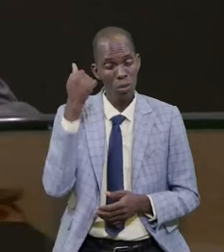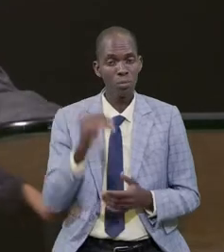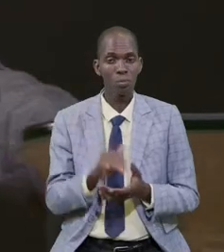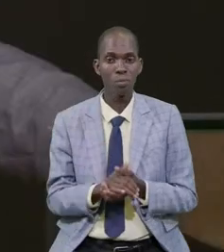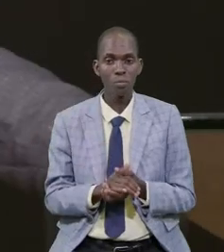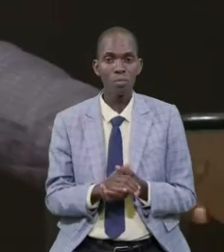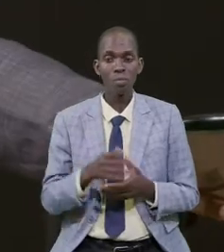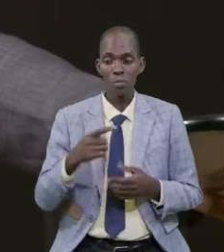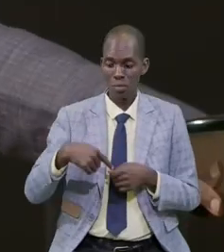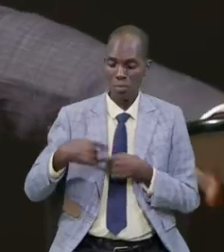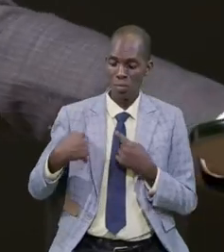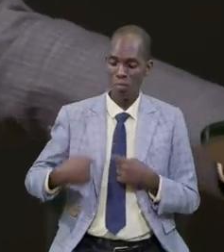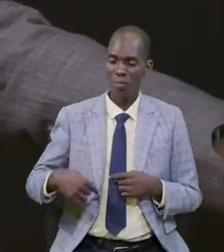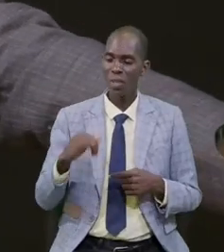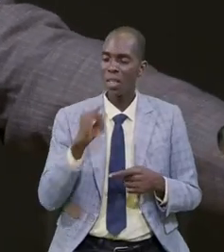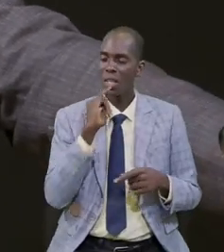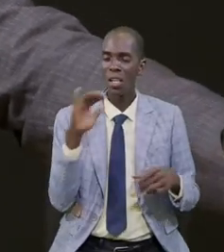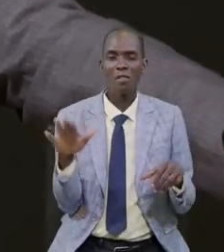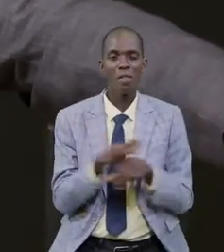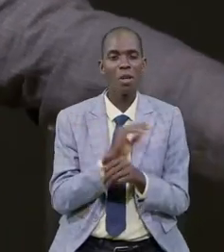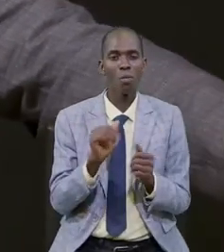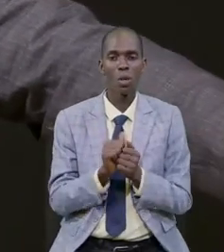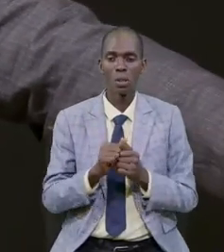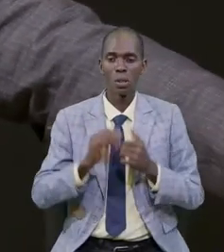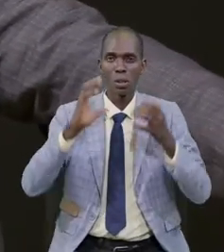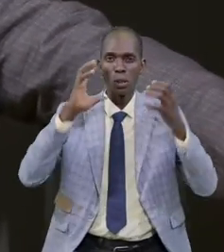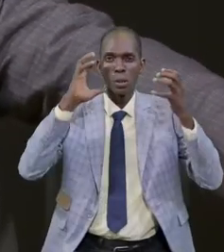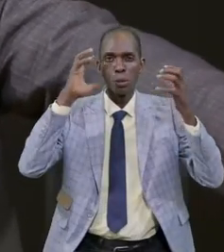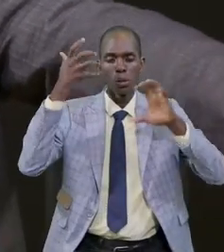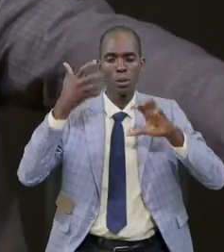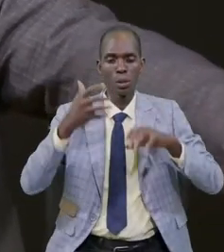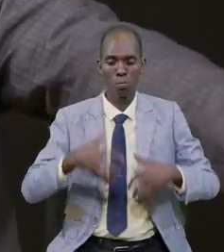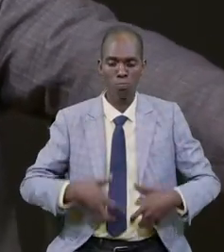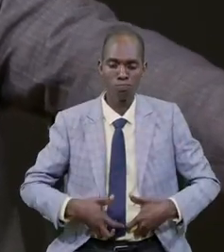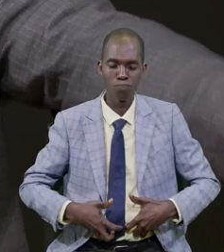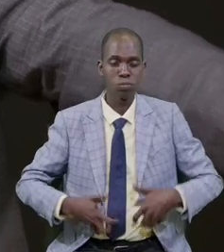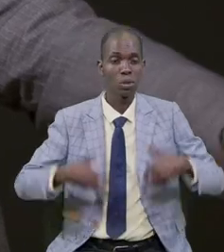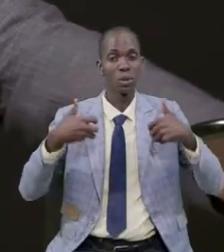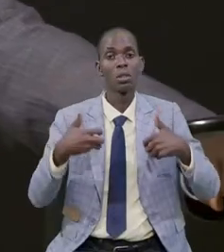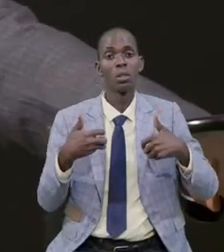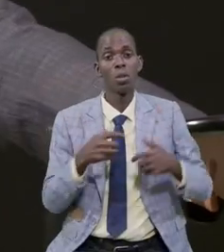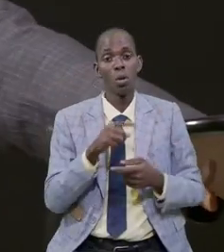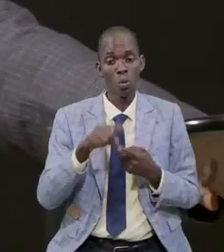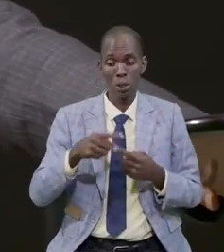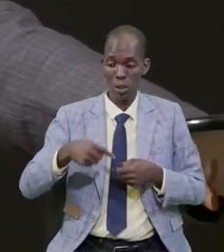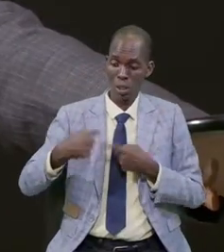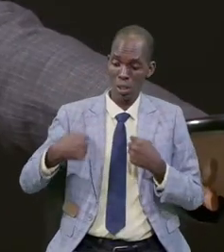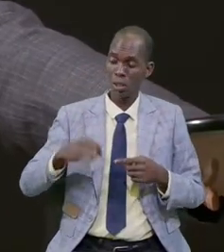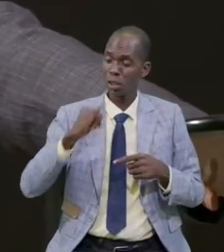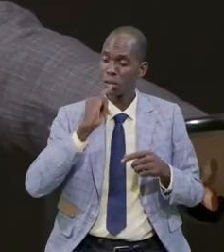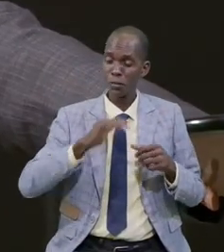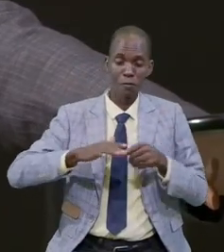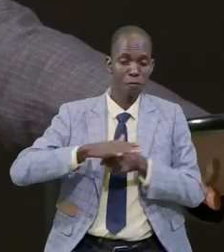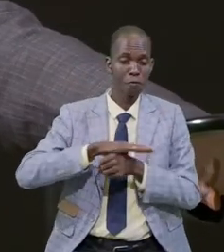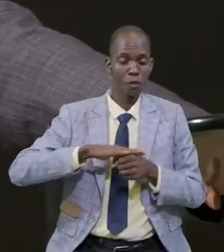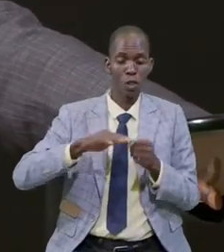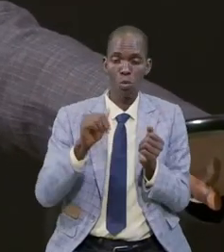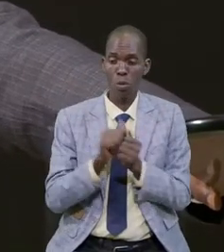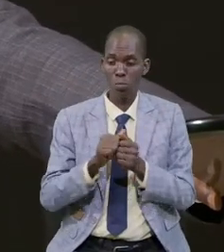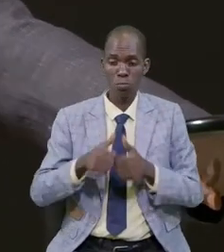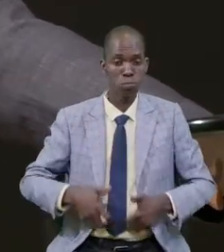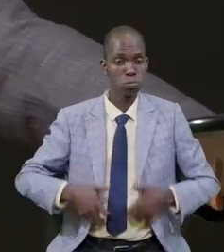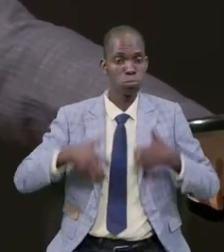cœur est rempli de furie. Lorsque le cœur est furieux, la langue